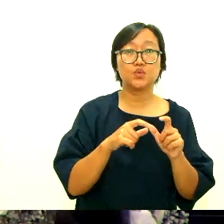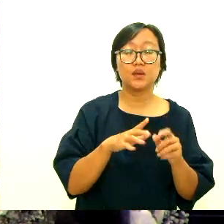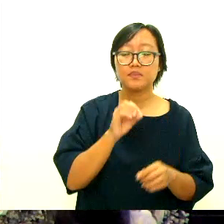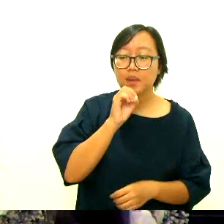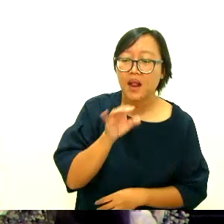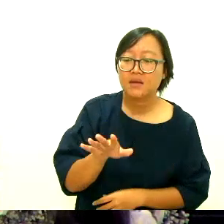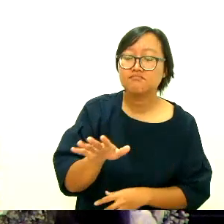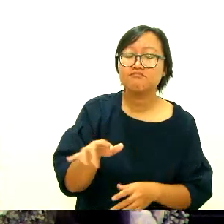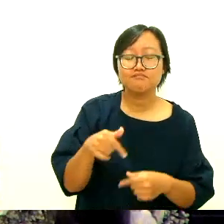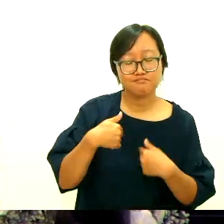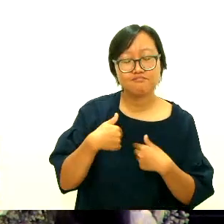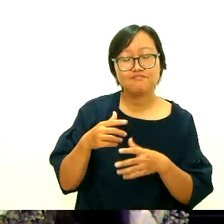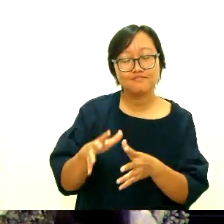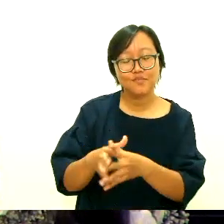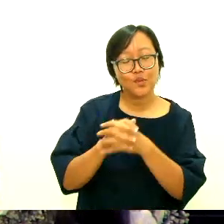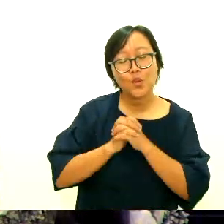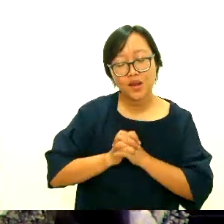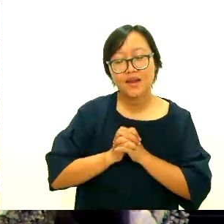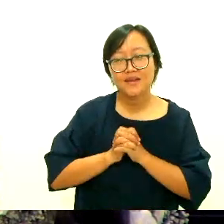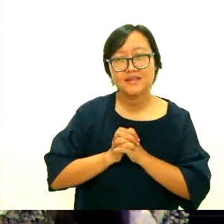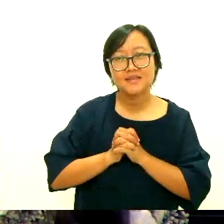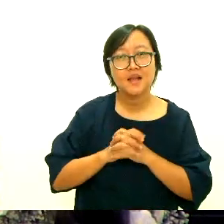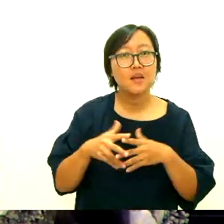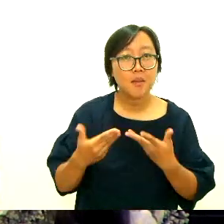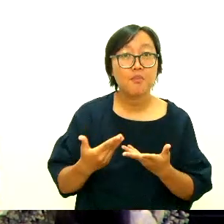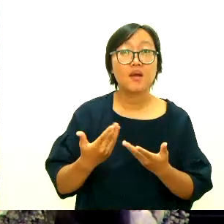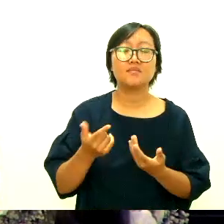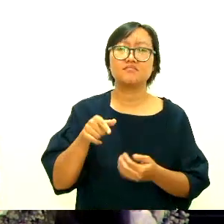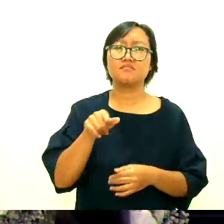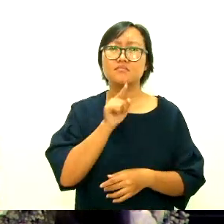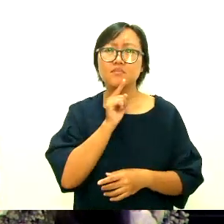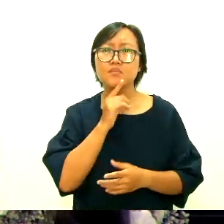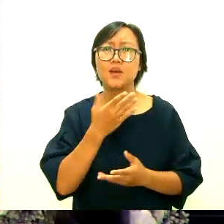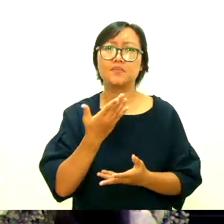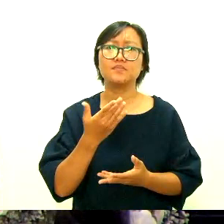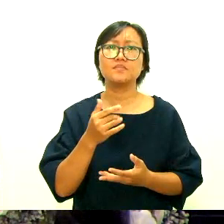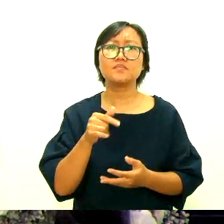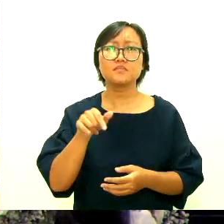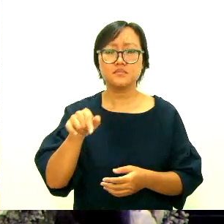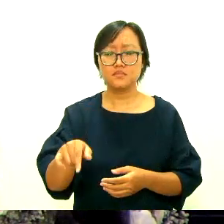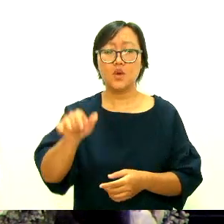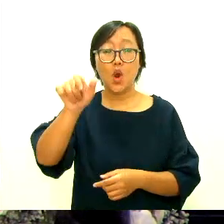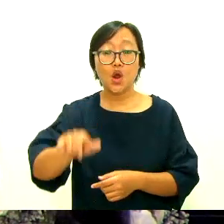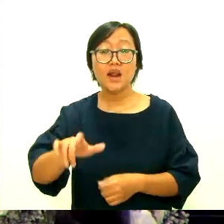secara material itu dapat membalas kebaikan Sri paus dengan mendoakannya